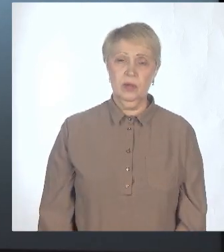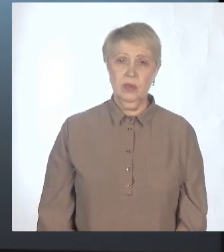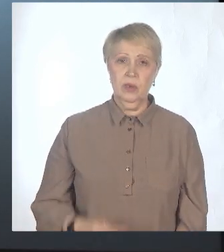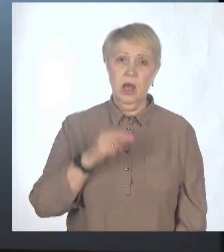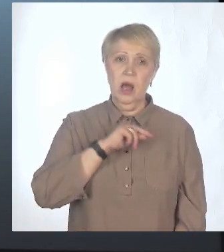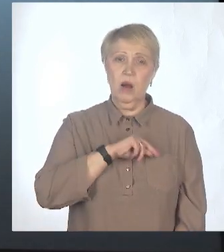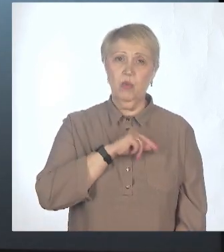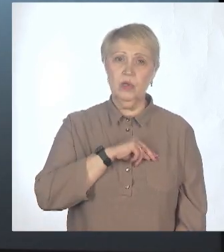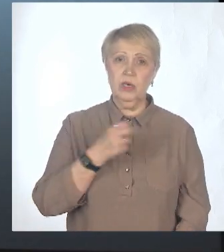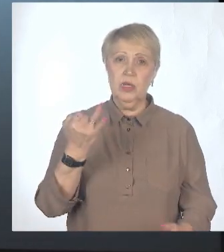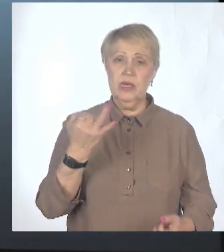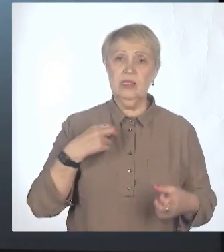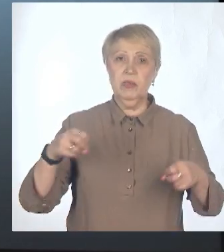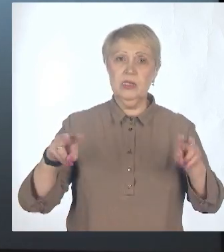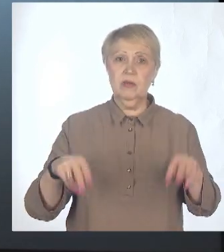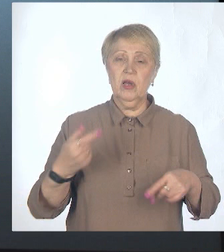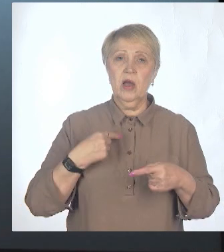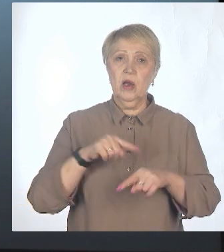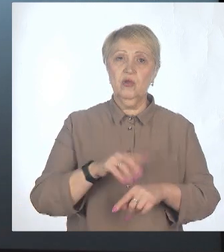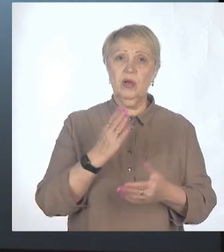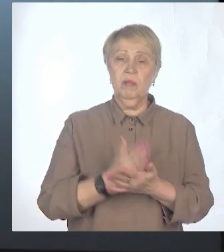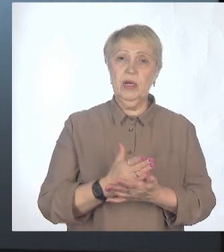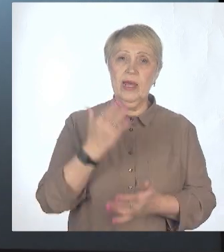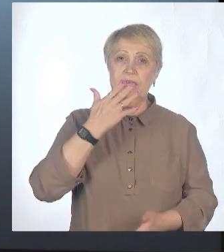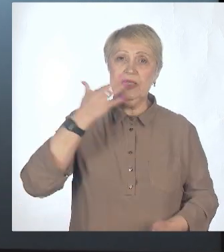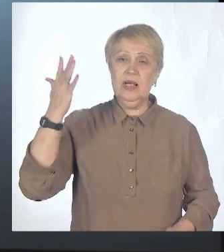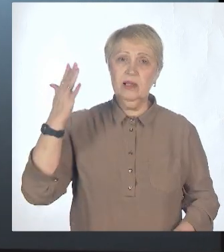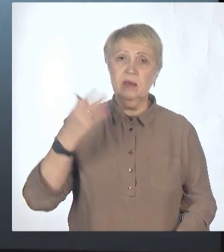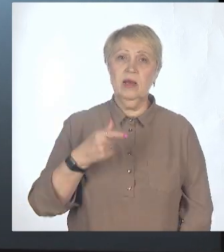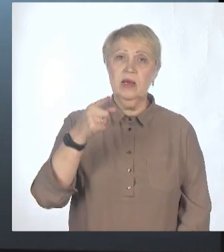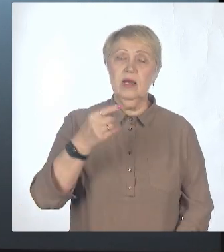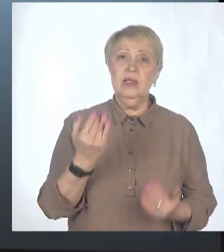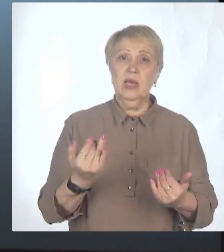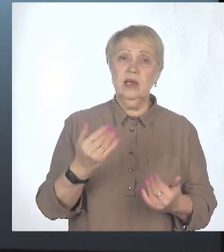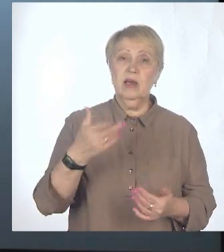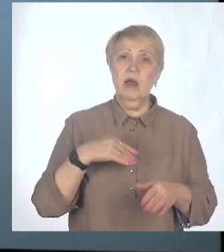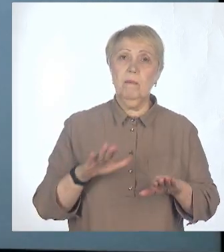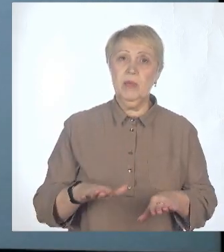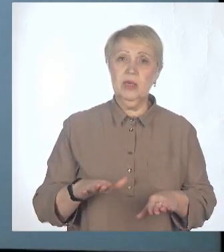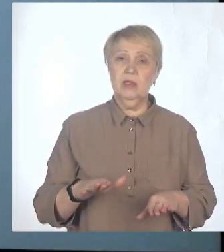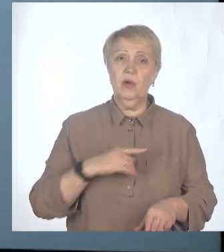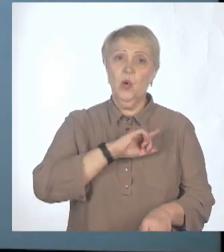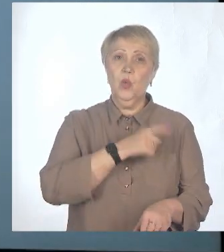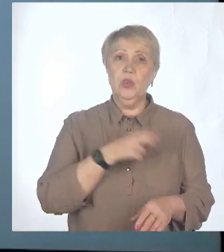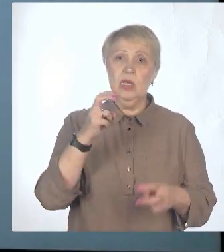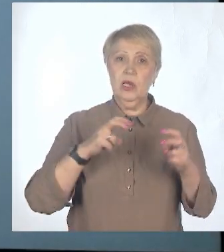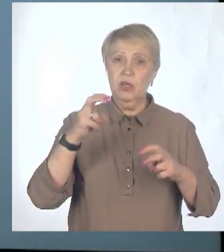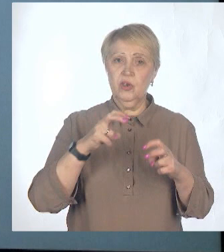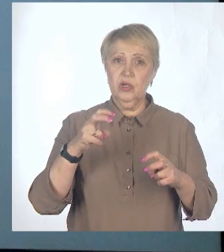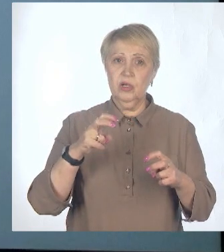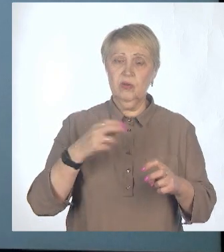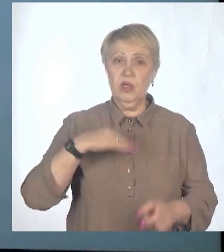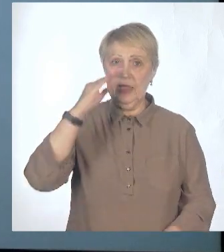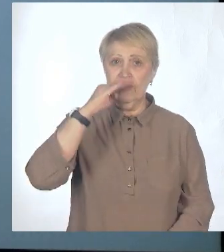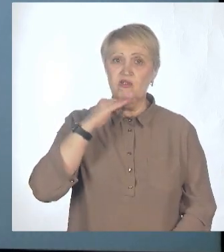сотрудники и специалисты, которые были иностранными. И на их место сейчас усиленно ищут